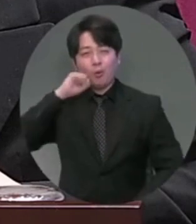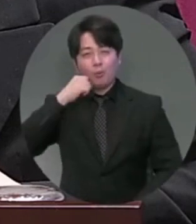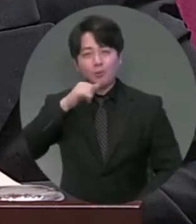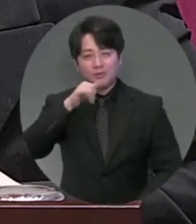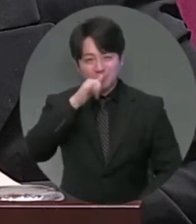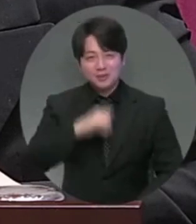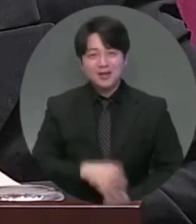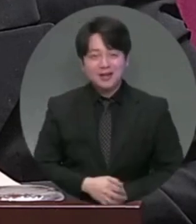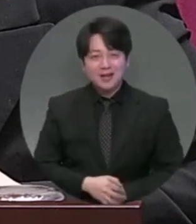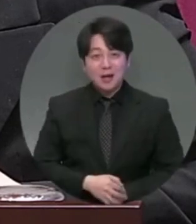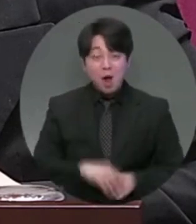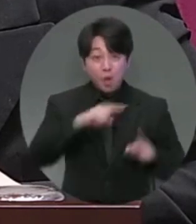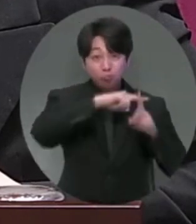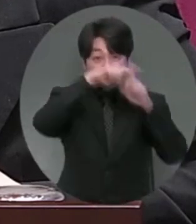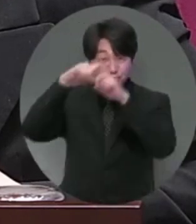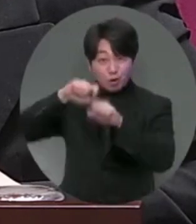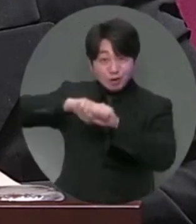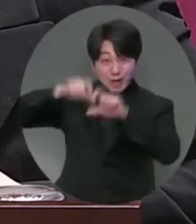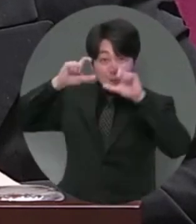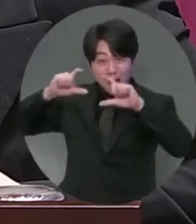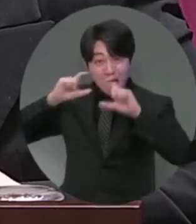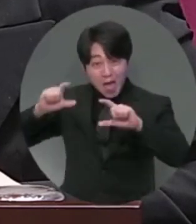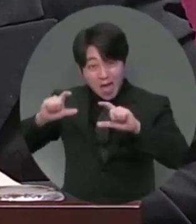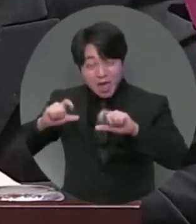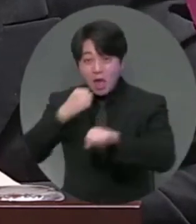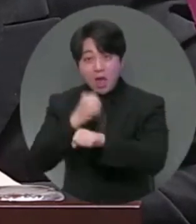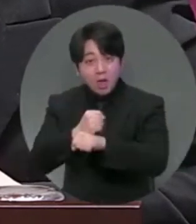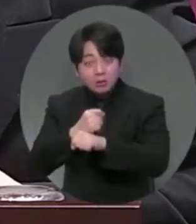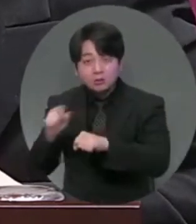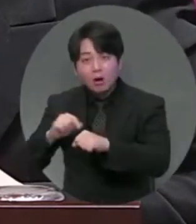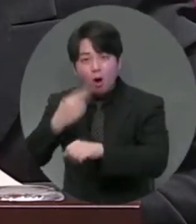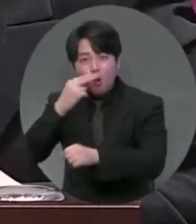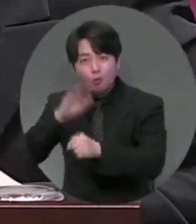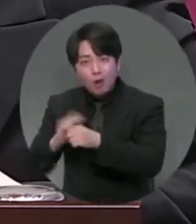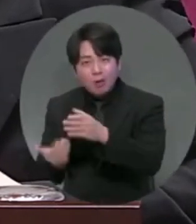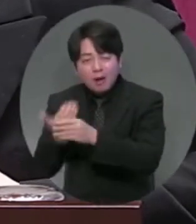또 억울한 억울한 사람이 처벌받게 해서는 또 안 되지 않겠습니까